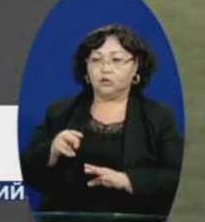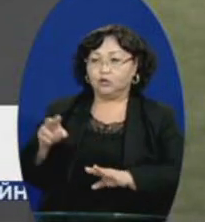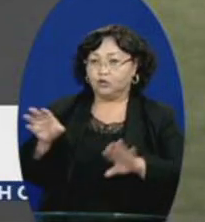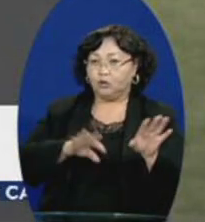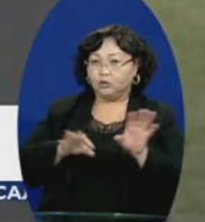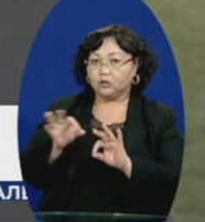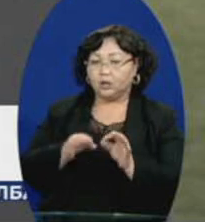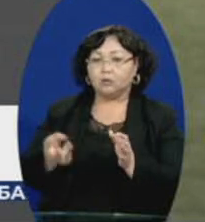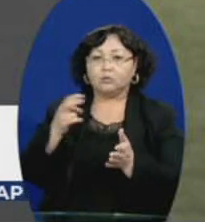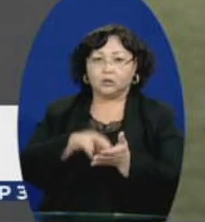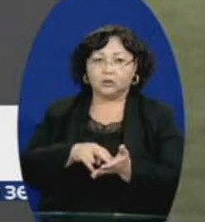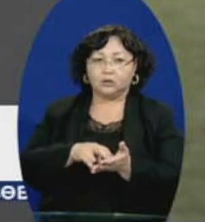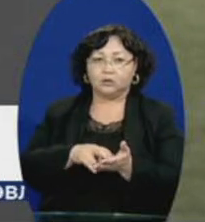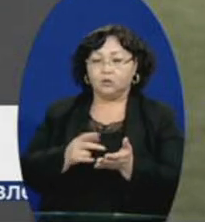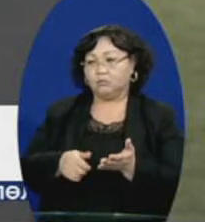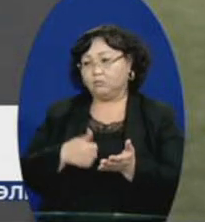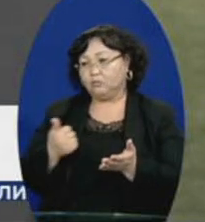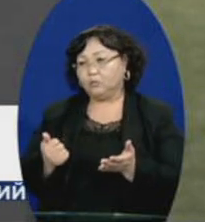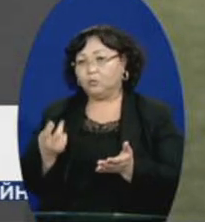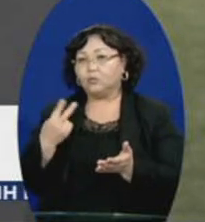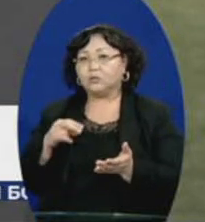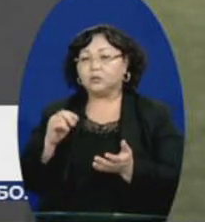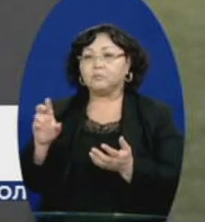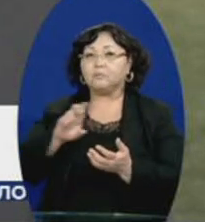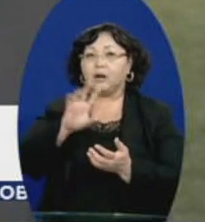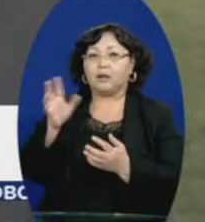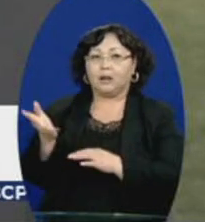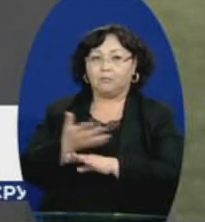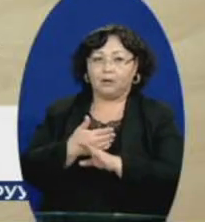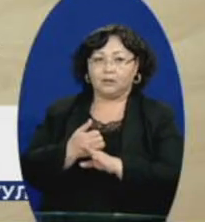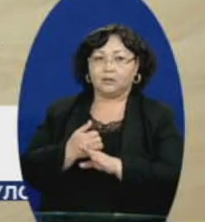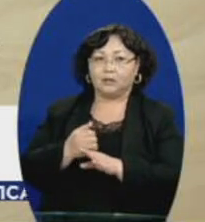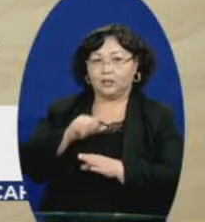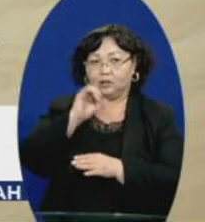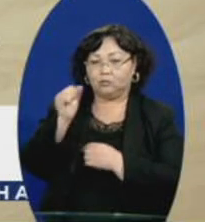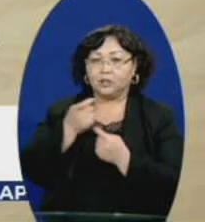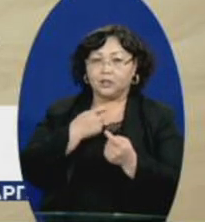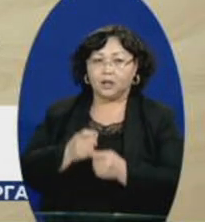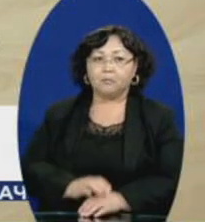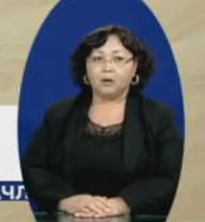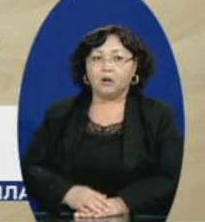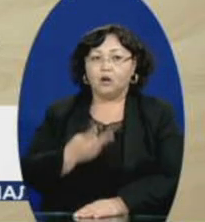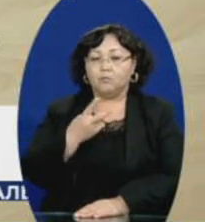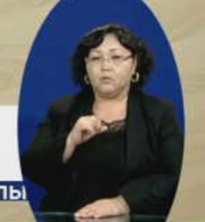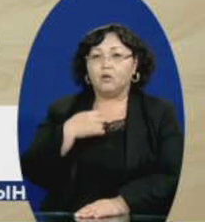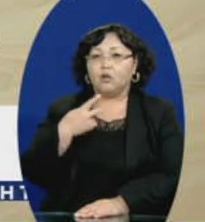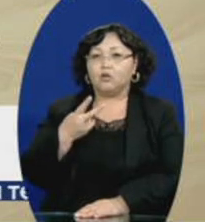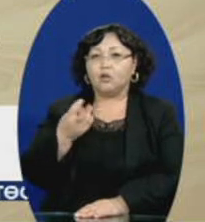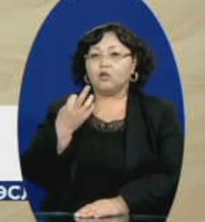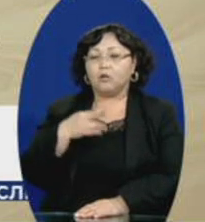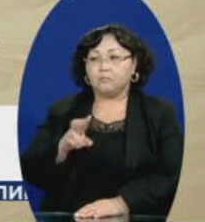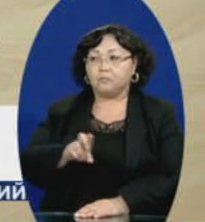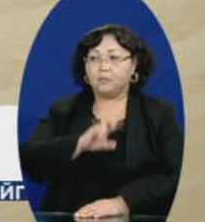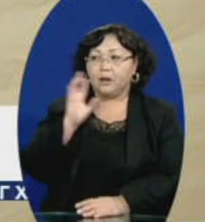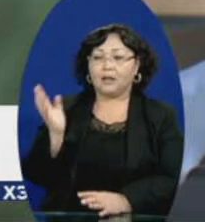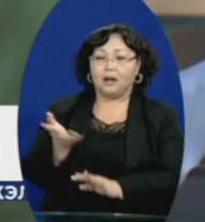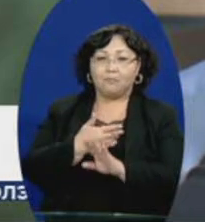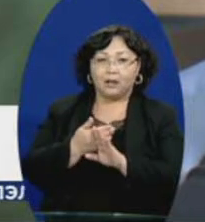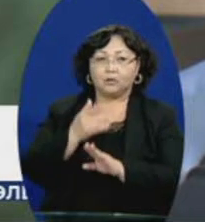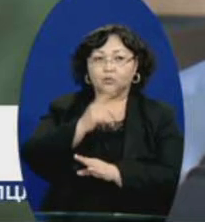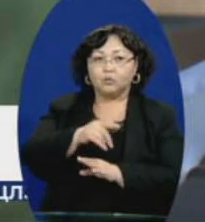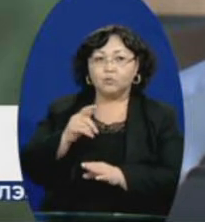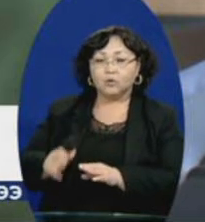орохоор байгаа. Үлдсэн байгаль хамгаалагчийн асуудлыг бол бид нар бас зөвшөөрч байна. 2022 онд байгаль хамгаалагчдын дунд төврийн судалгаа